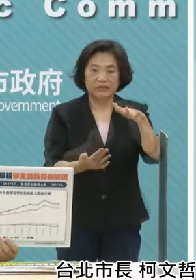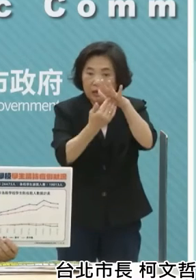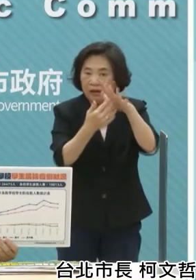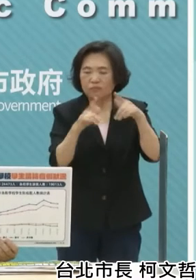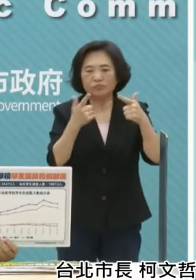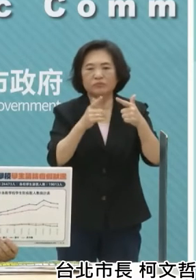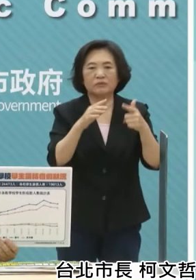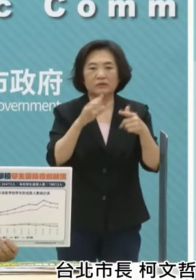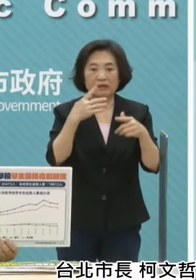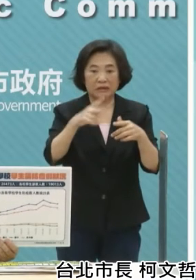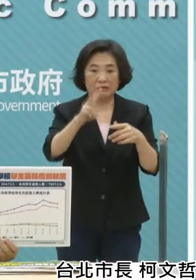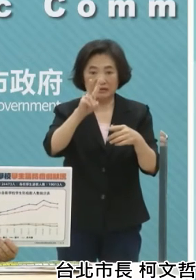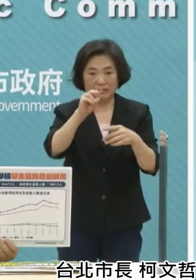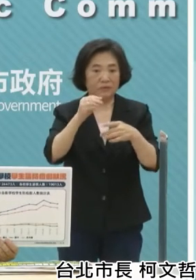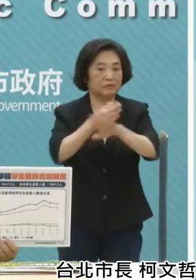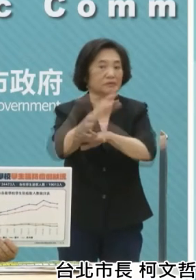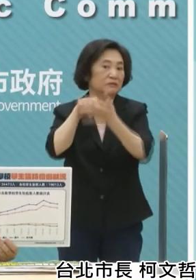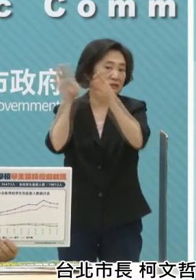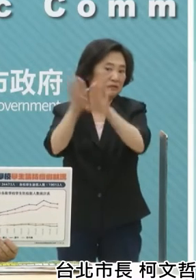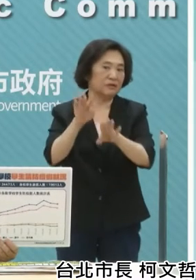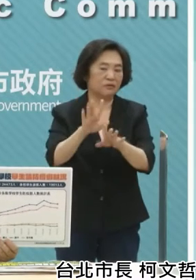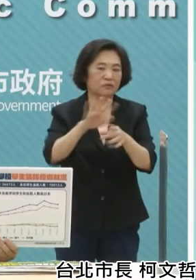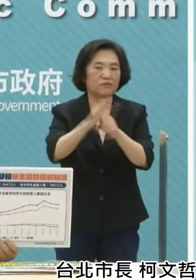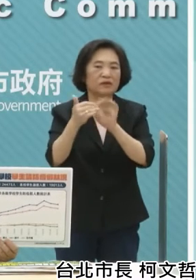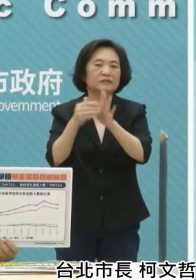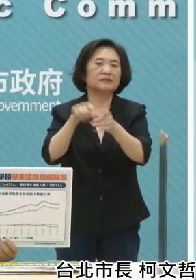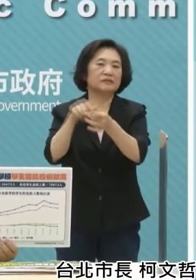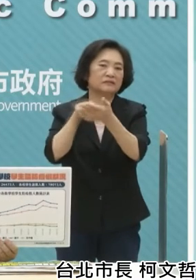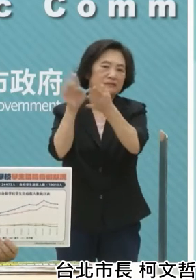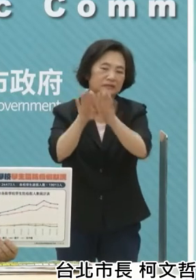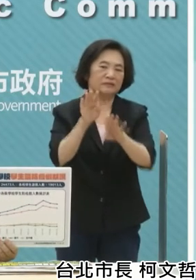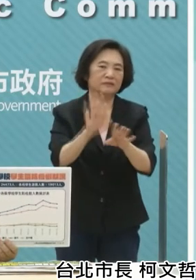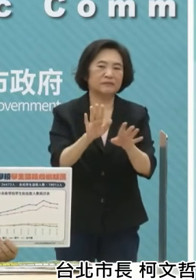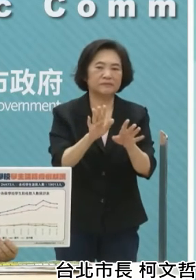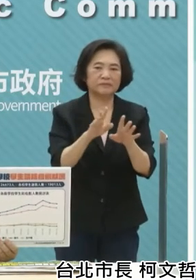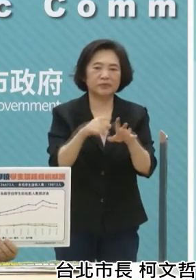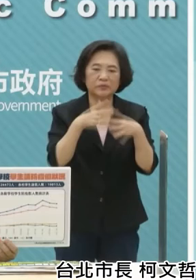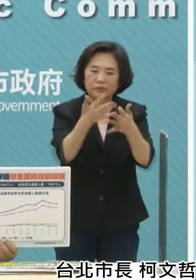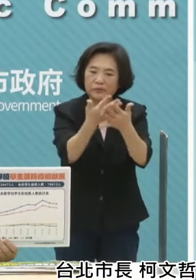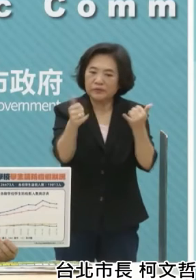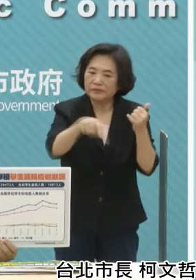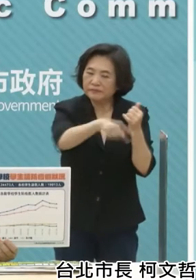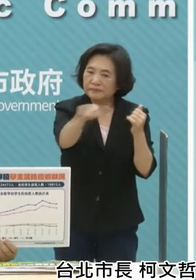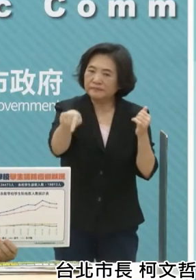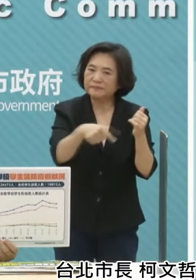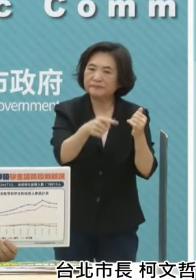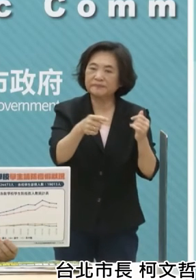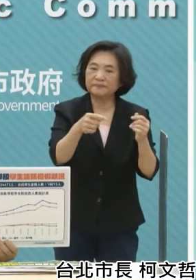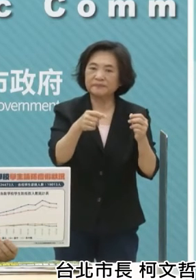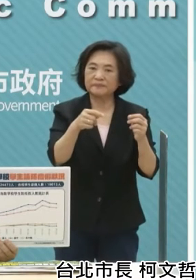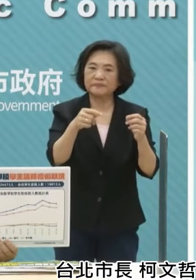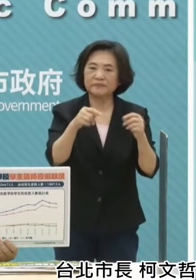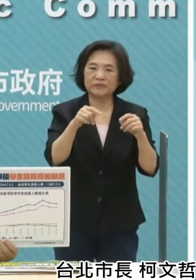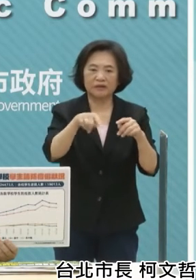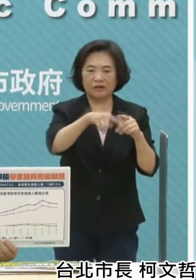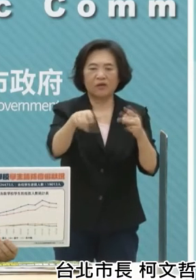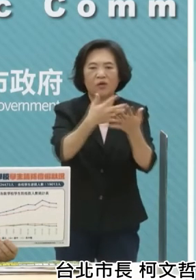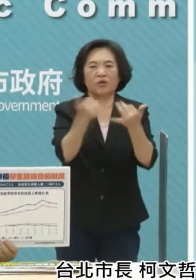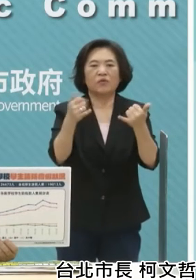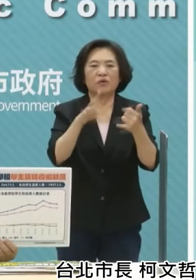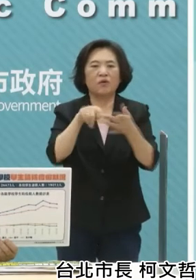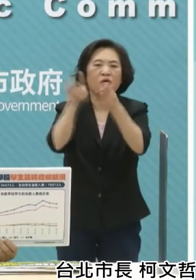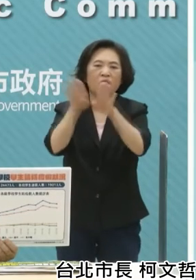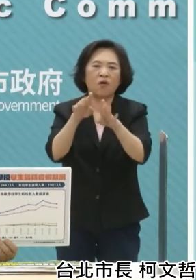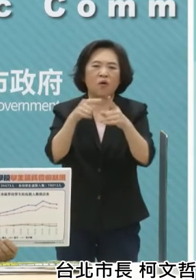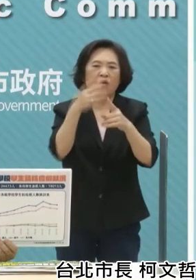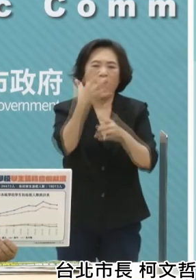是，我们曾经有超过20000人是请防疫假，所以我们这个学生里面明明就这么多人在